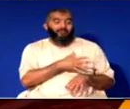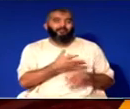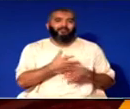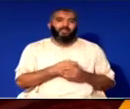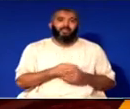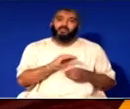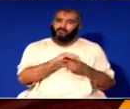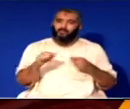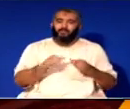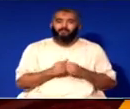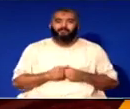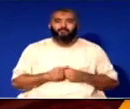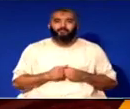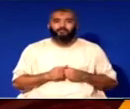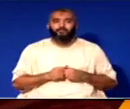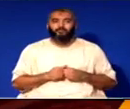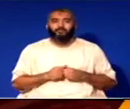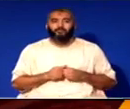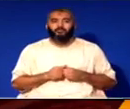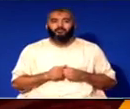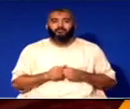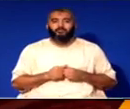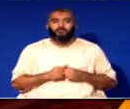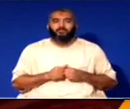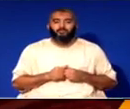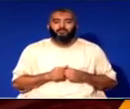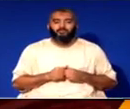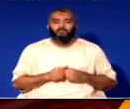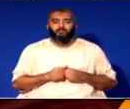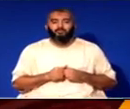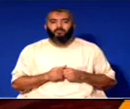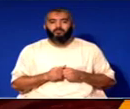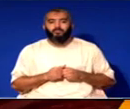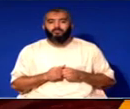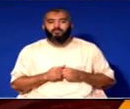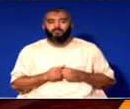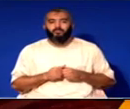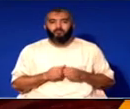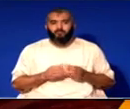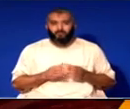نعم. هل السؤال واضح؟ نعم مفهوم السؤال. شكرا.